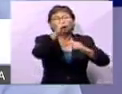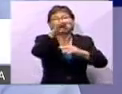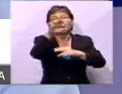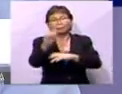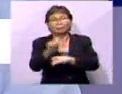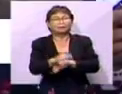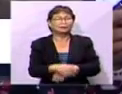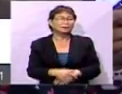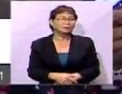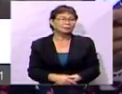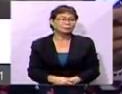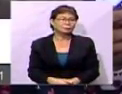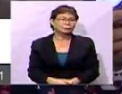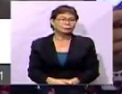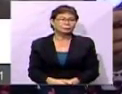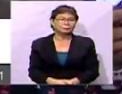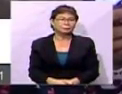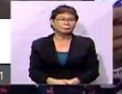tadi.